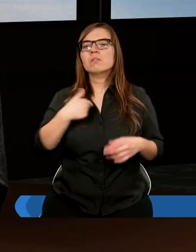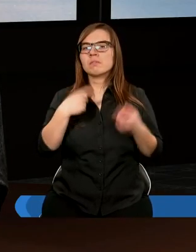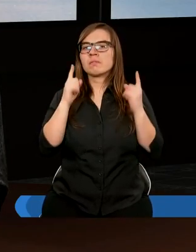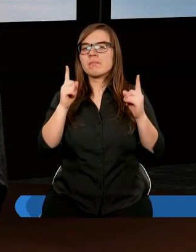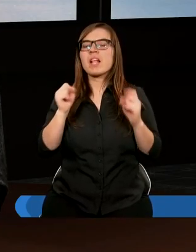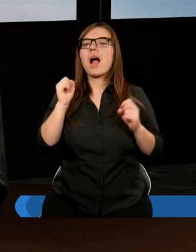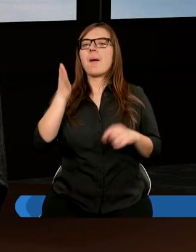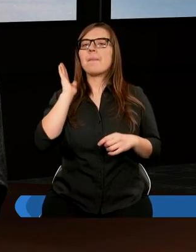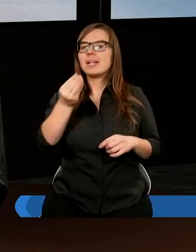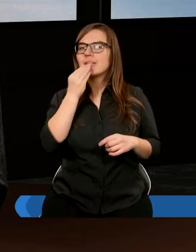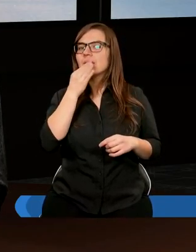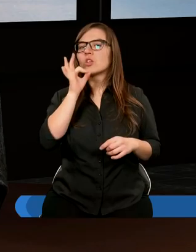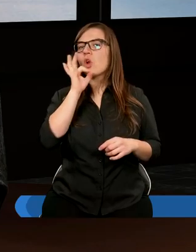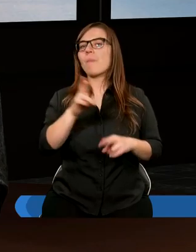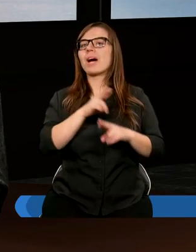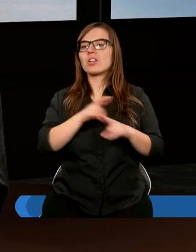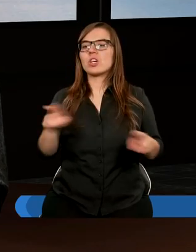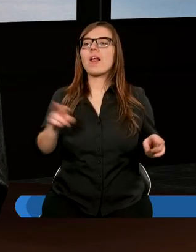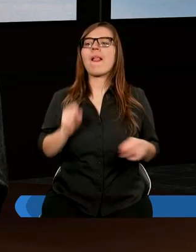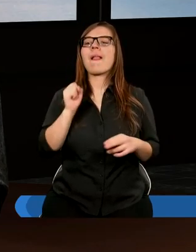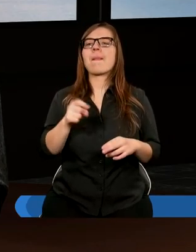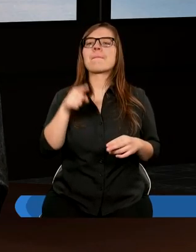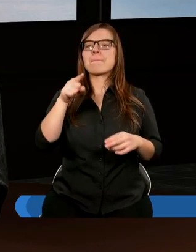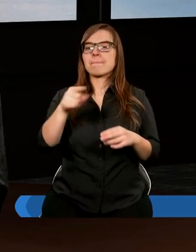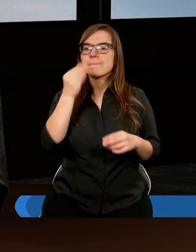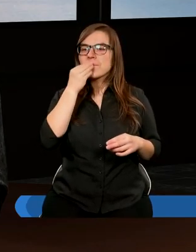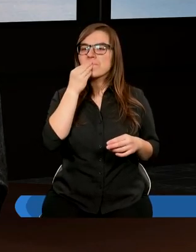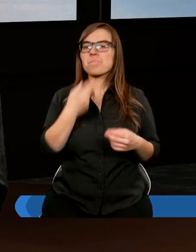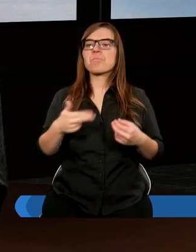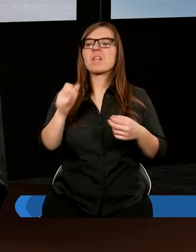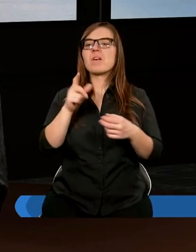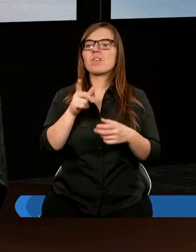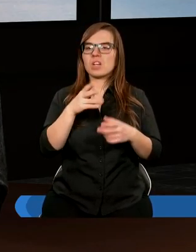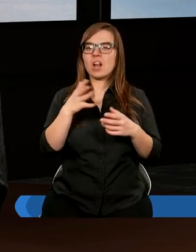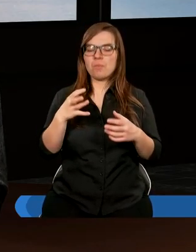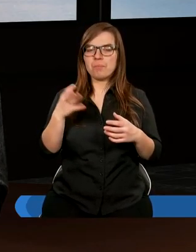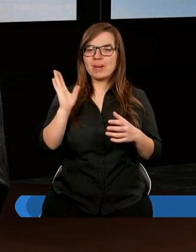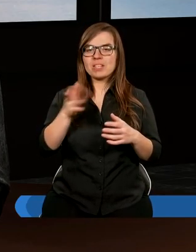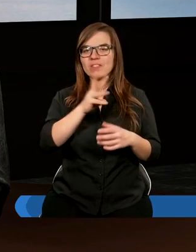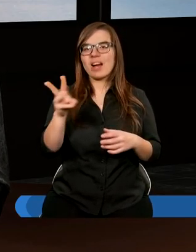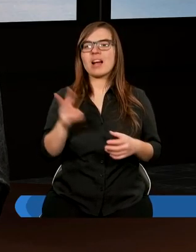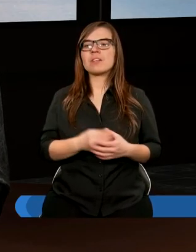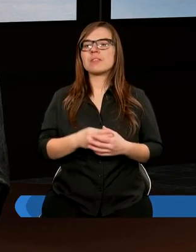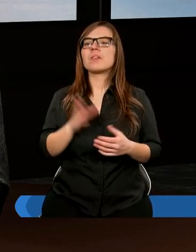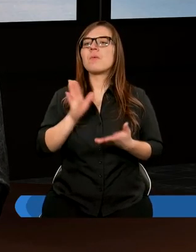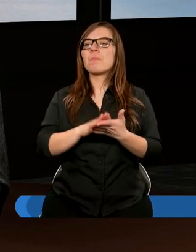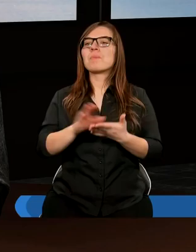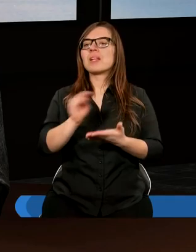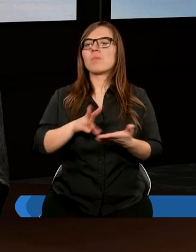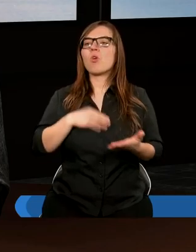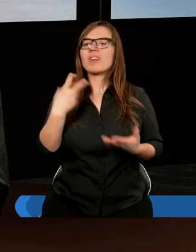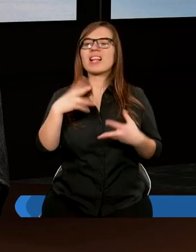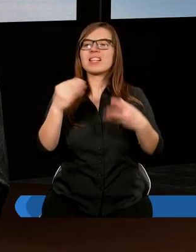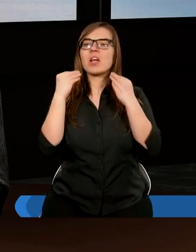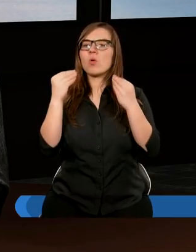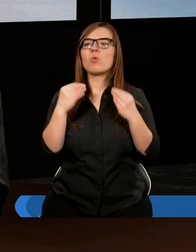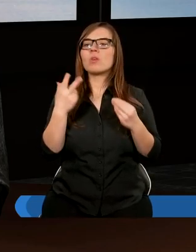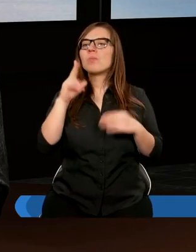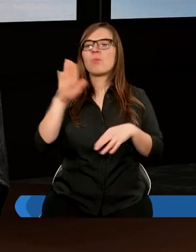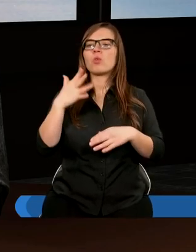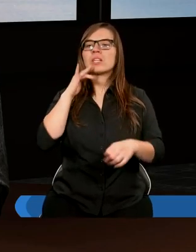uważnie, a będziecie jedli dobre rzeczy, a tłustym pokarmem pokrzepi się wasza dusza. Biblia tak naprawdę nie uczy i